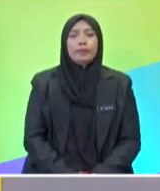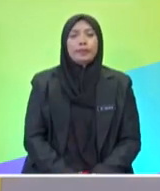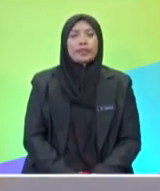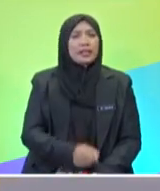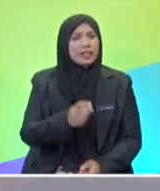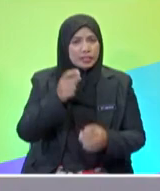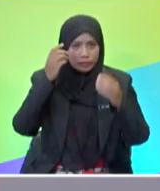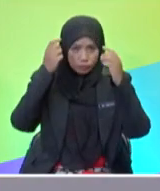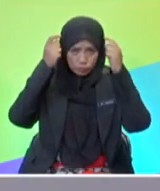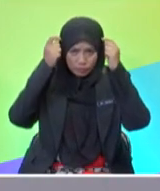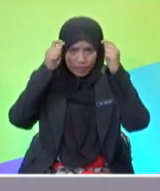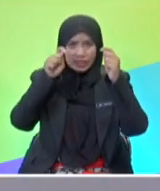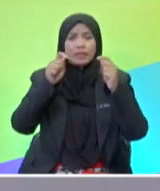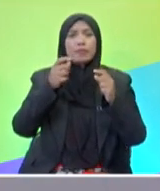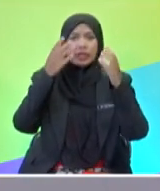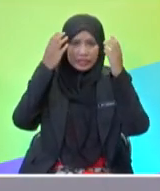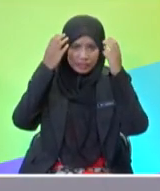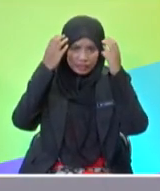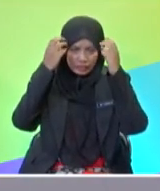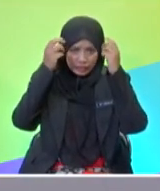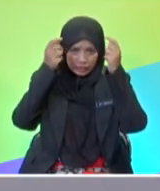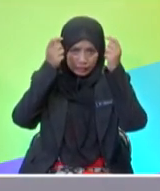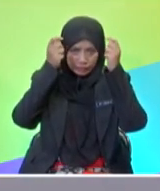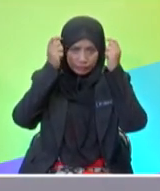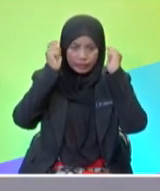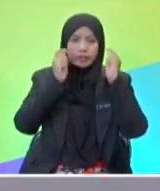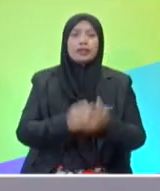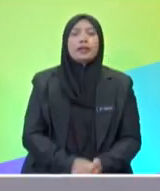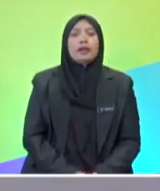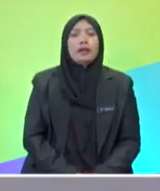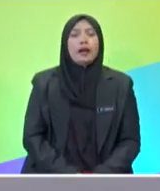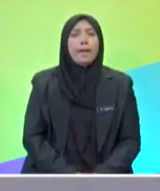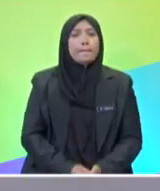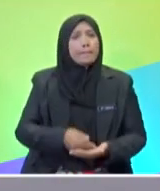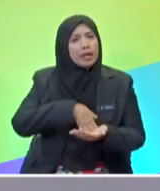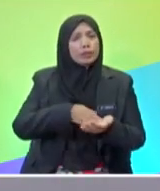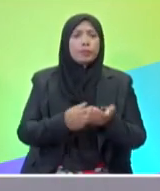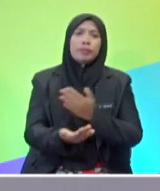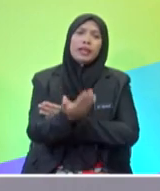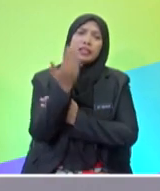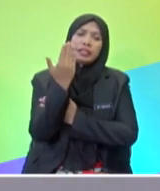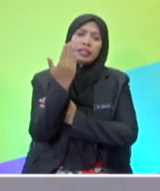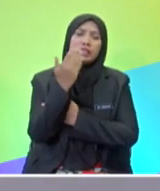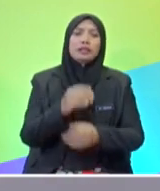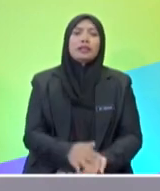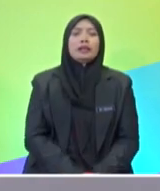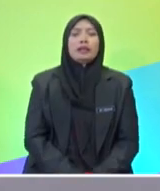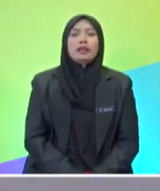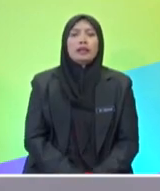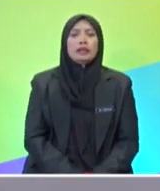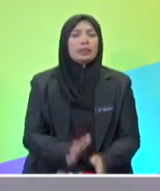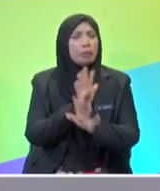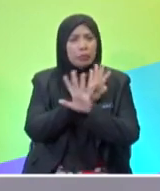Mestilah mandi. Bangun pagi, mandi dulu yang penting. Jangan bangun pagi, ambil air, letak kat mata. Okey, dah nak pergi